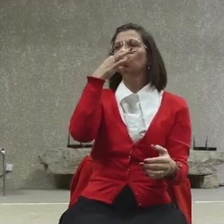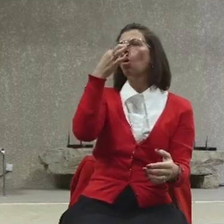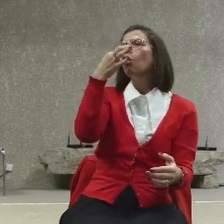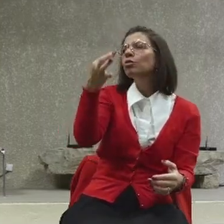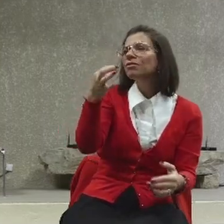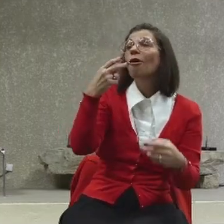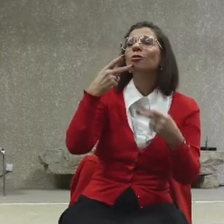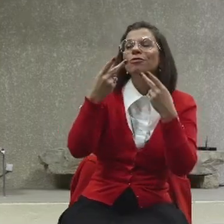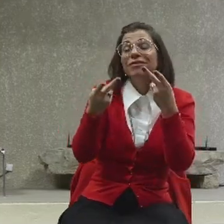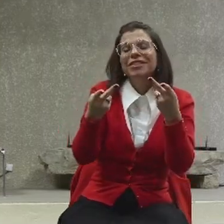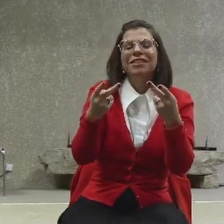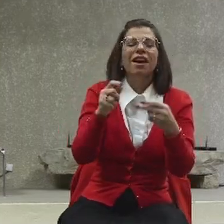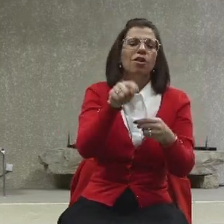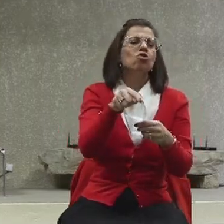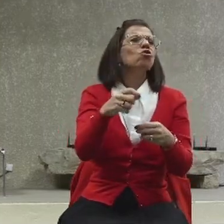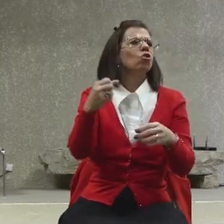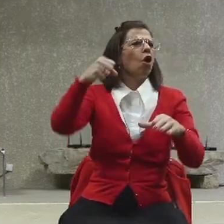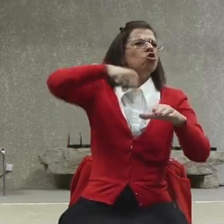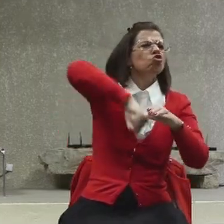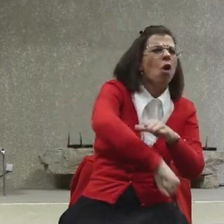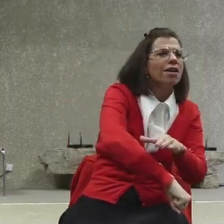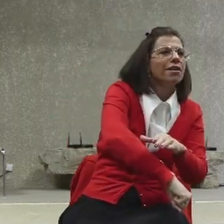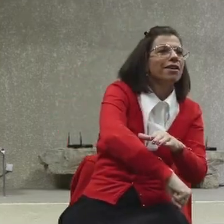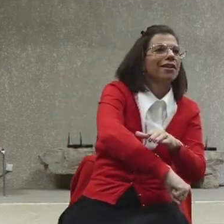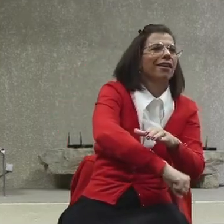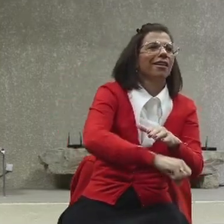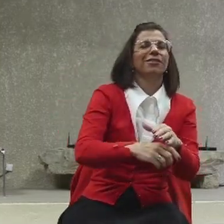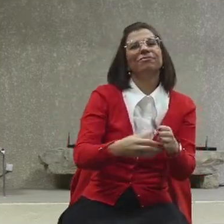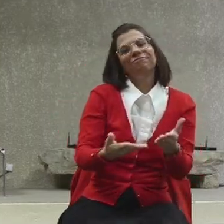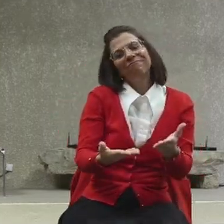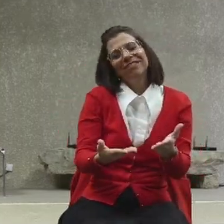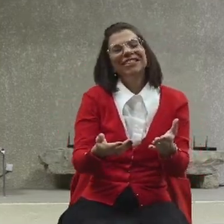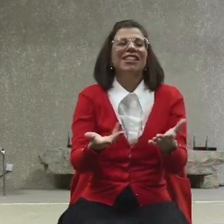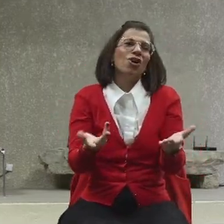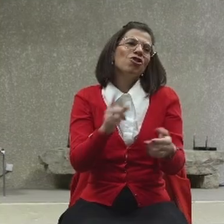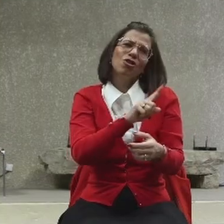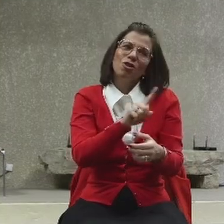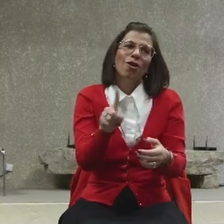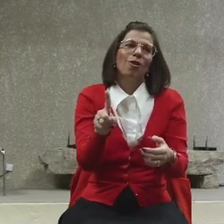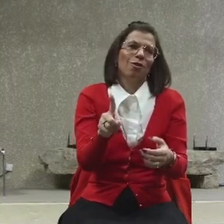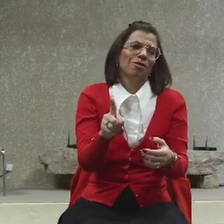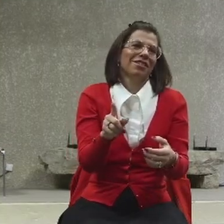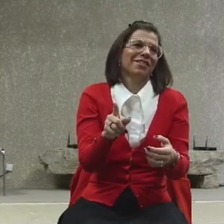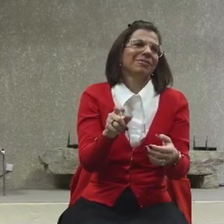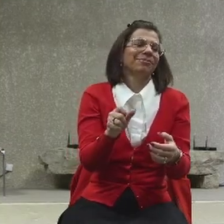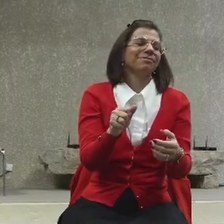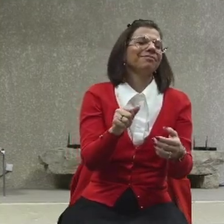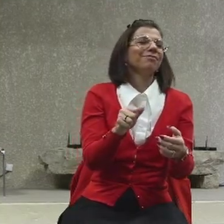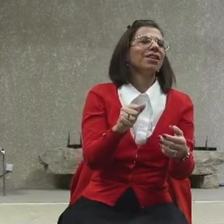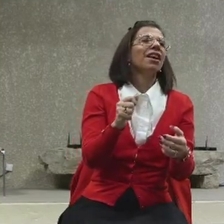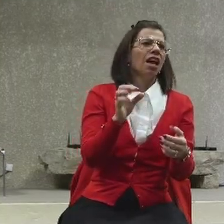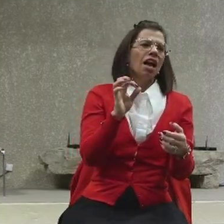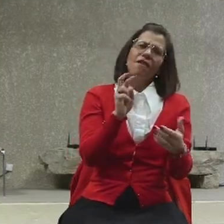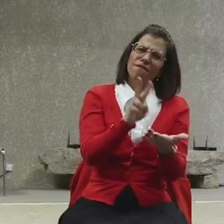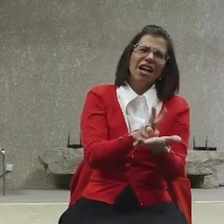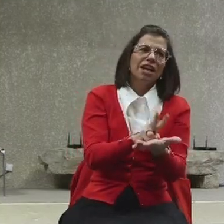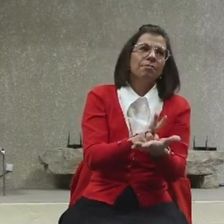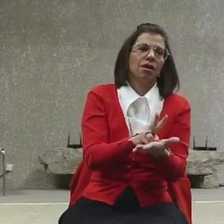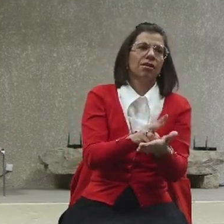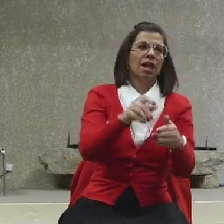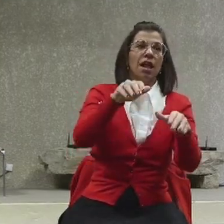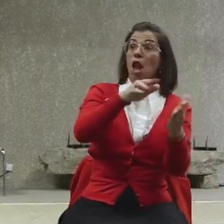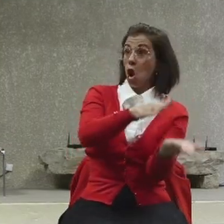que cela. C'est le baptême en la mort de Jésus. Nous avons été plongés dans la mort